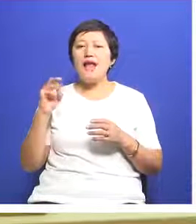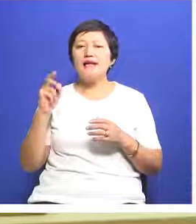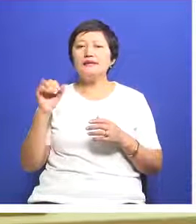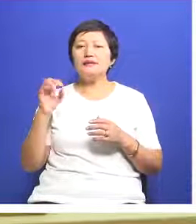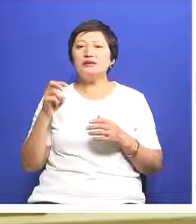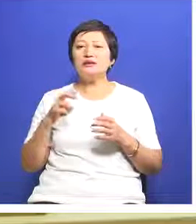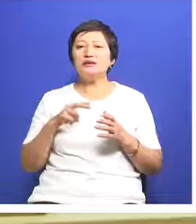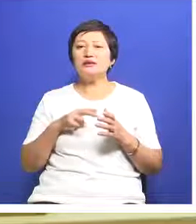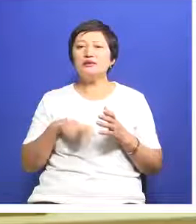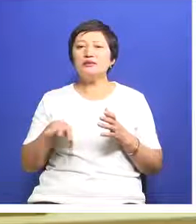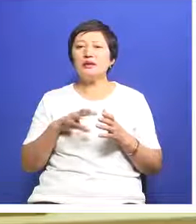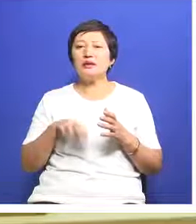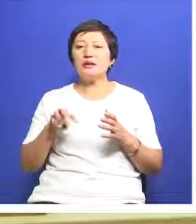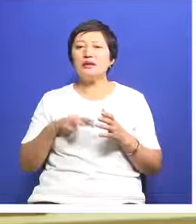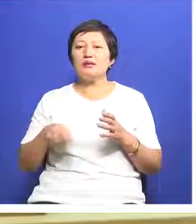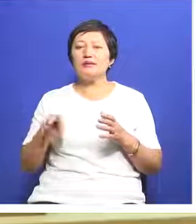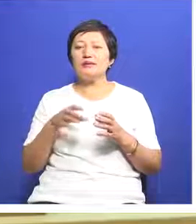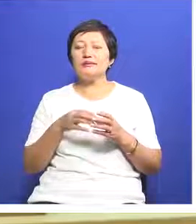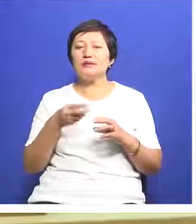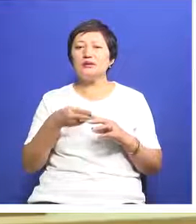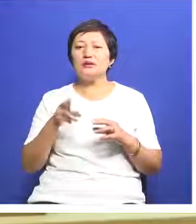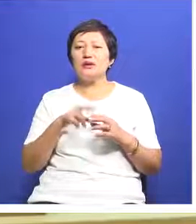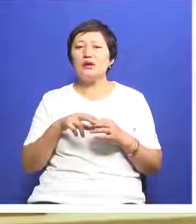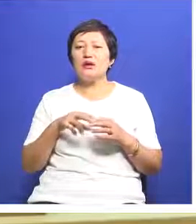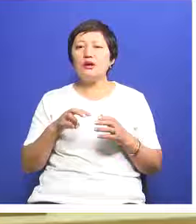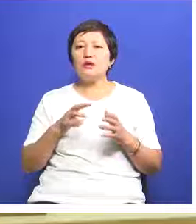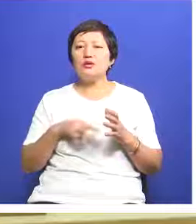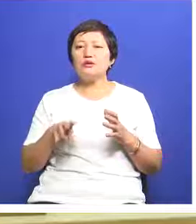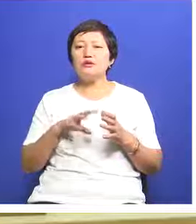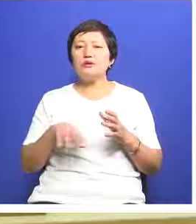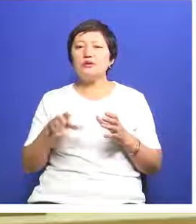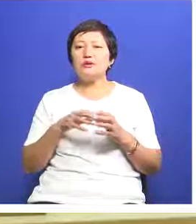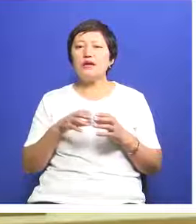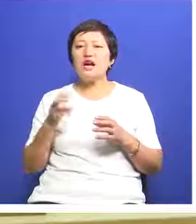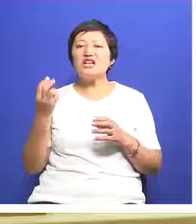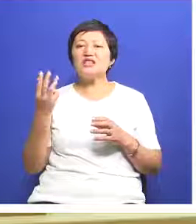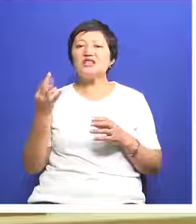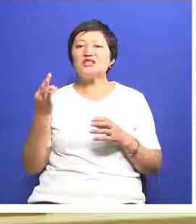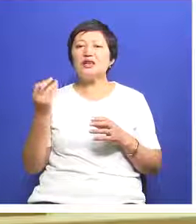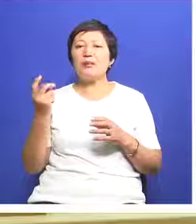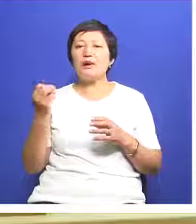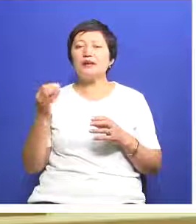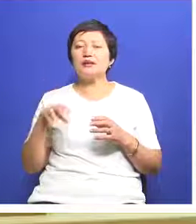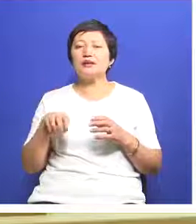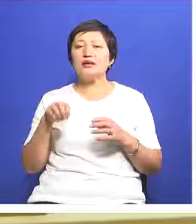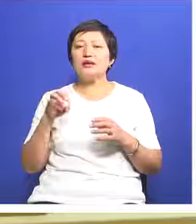Қазақстаннан 22 миллион, жігер жауапкершілік серіктестігінен 35 миллион, шардара мақта